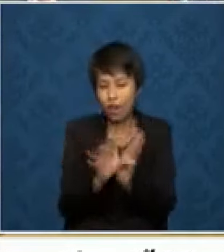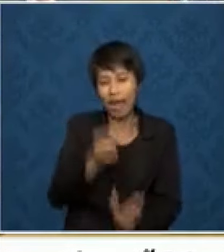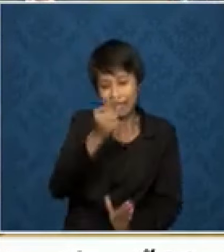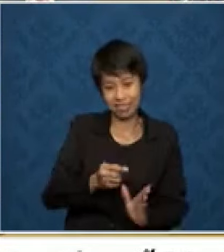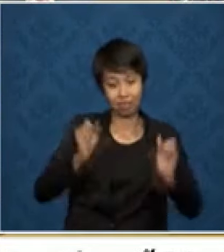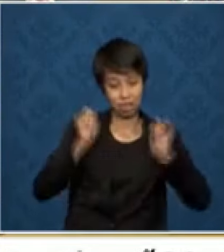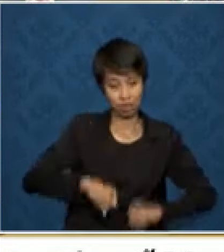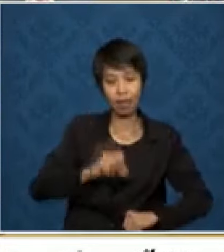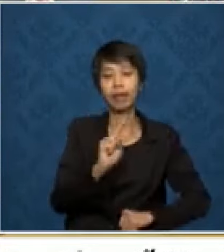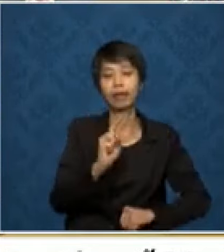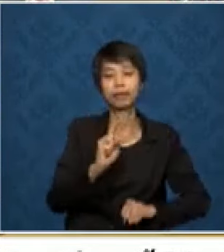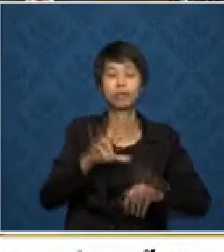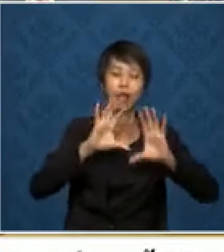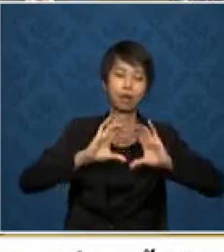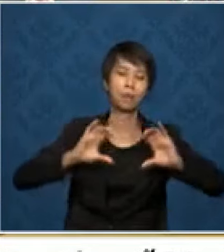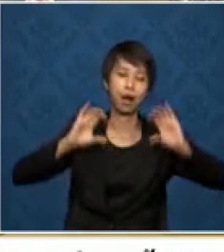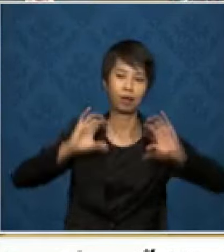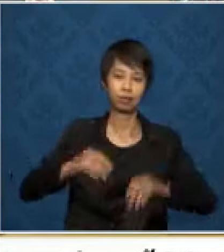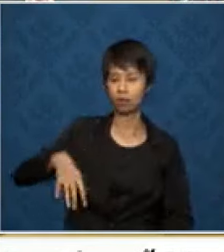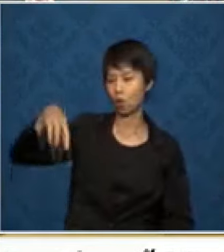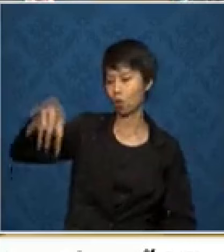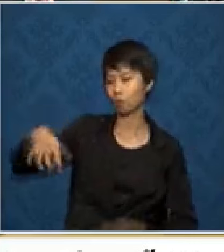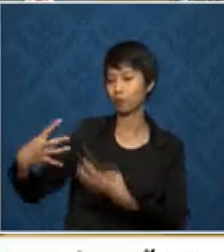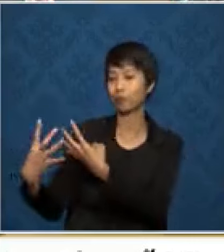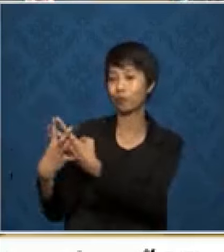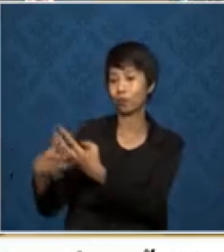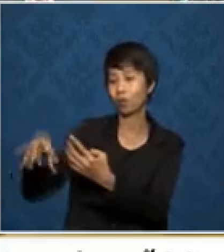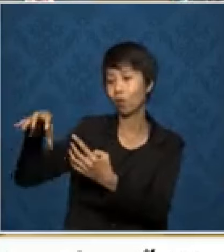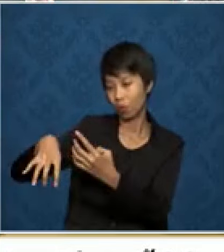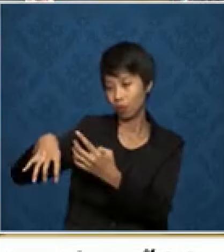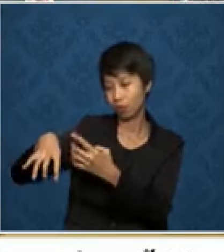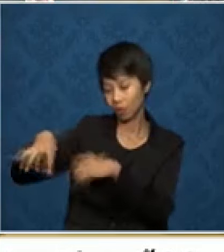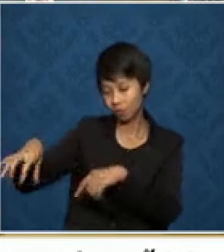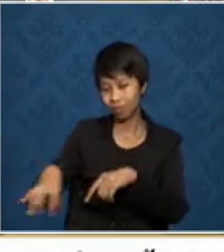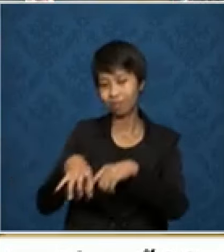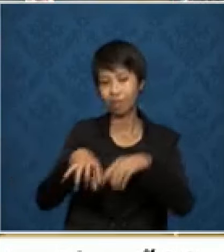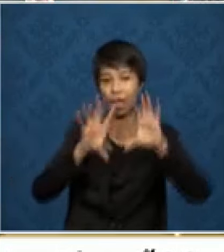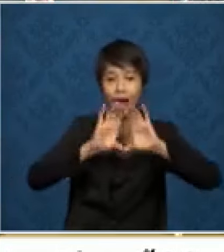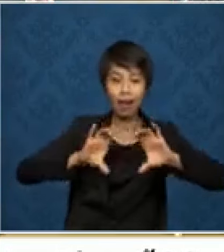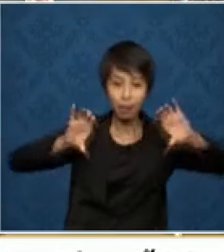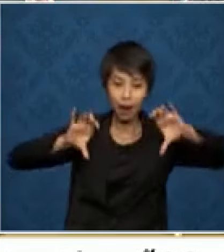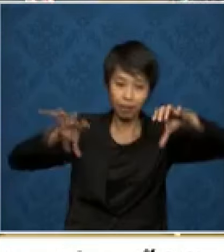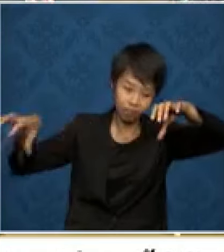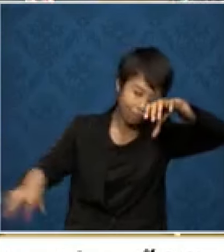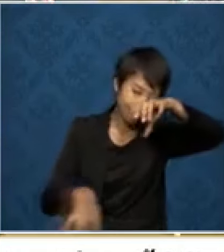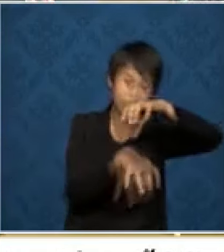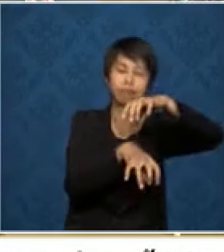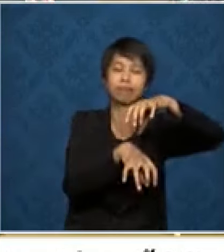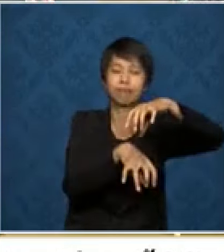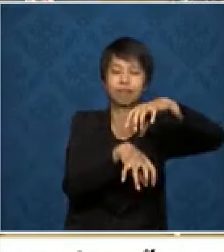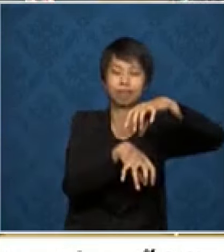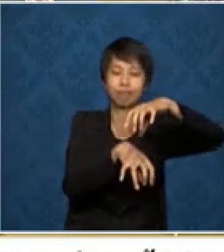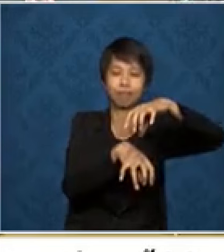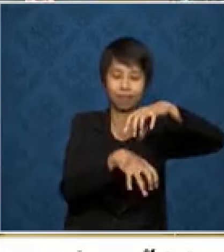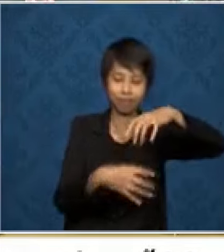ครับกรมราชทัณฑ์ก็เป็นกรมหนึ่งภายใต้องค์คาพยพการบริหารราชการแผ่นดินที่มีนายกรัฐมนตรีเป็น